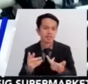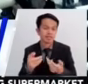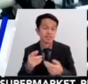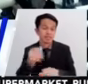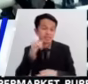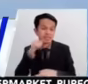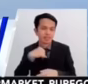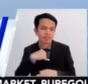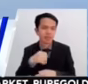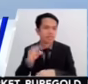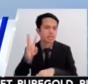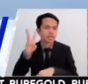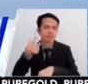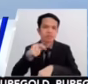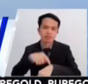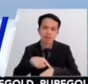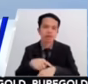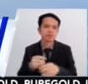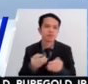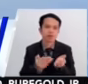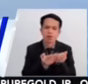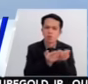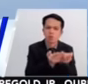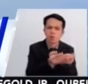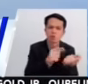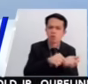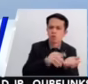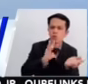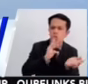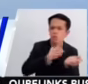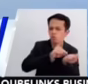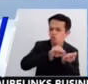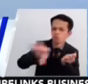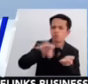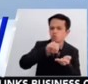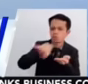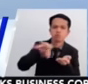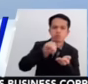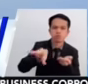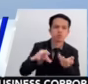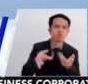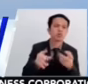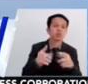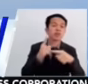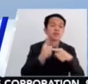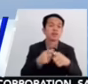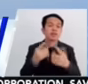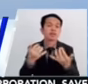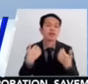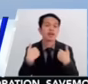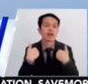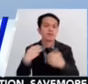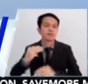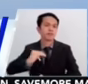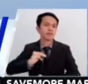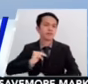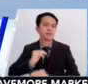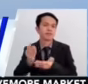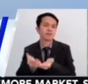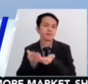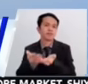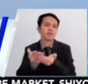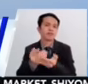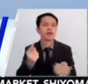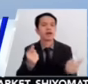6 beses tayong binangga ng China Coast Guard at nung kanilang militia vessel at mahigit